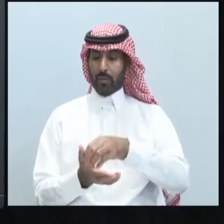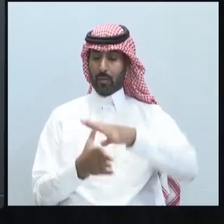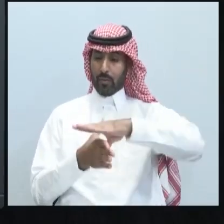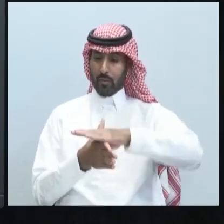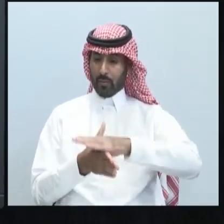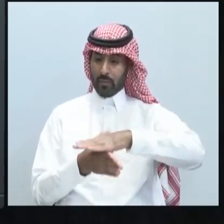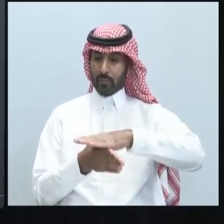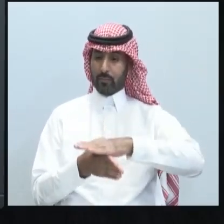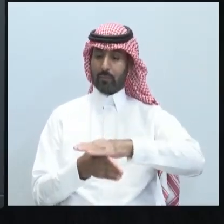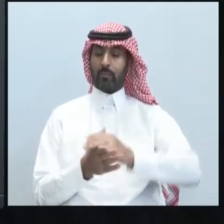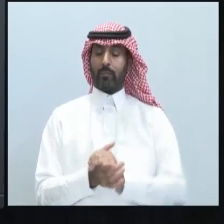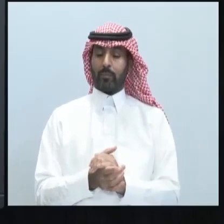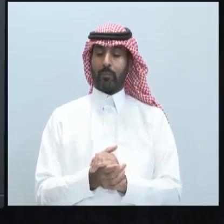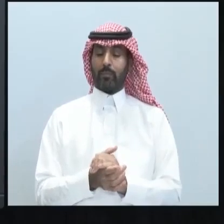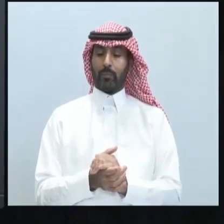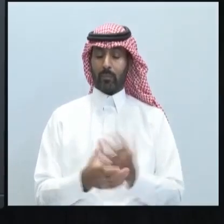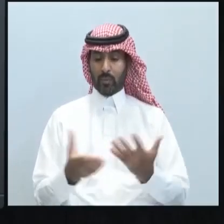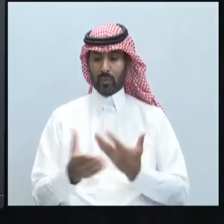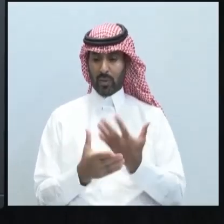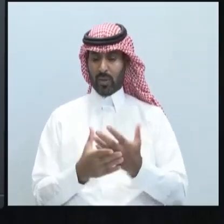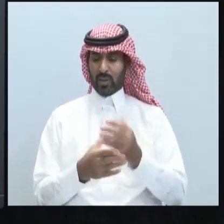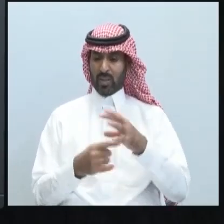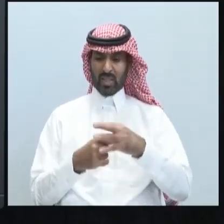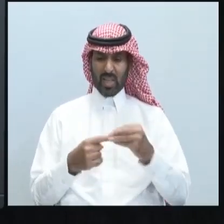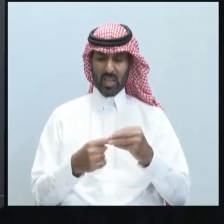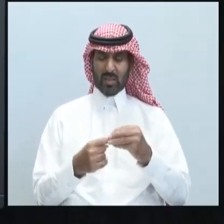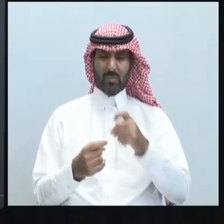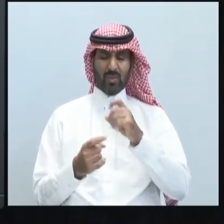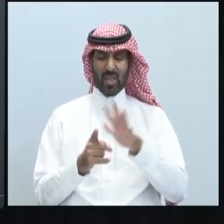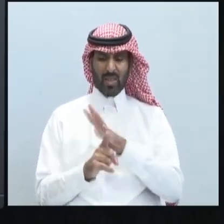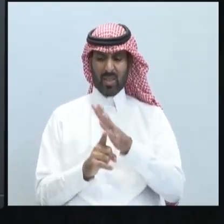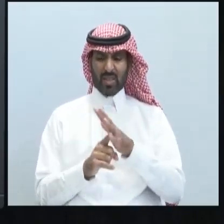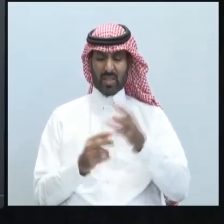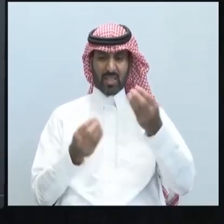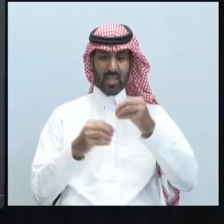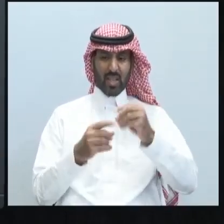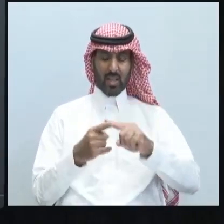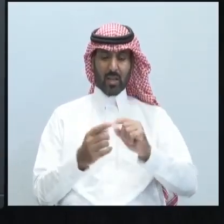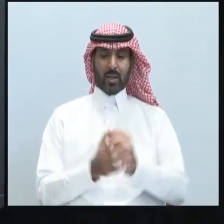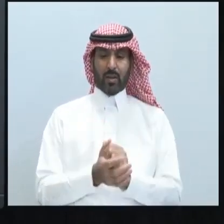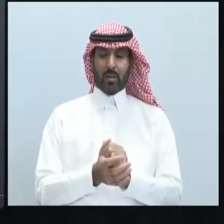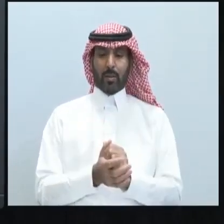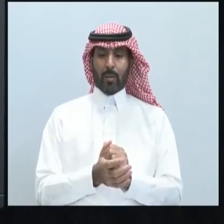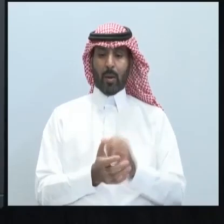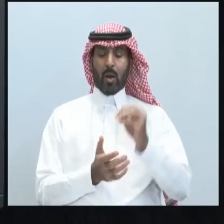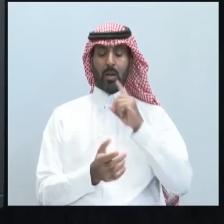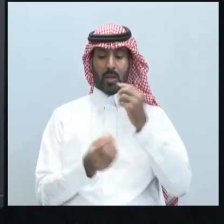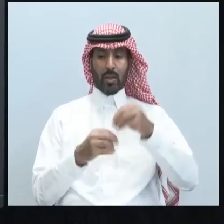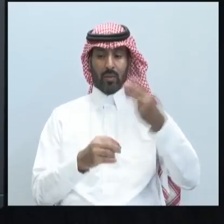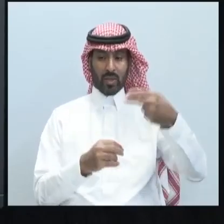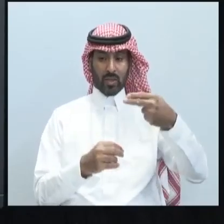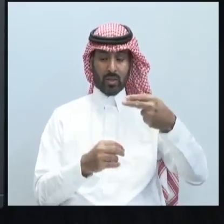يصير في حاله اتزان فيعمل النظام على التقليل من تاثير مين الزياده مين الاثر عندي هنا اللي هي اضافه ايونات